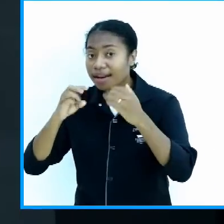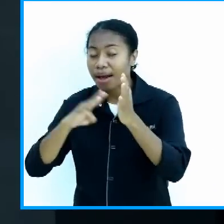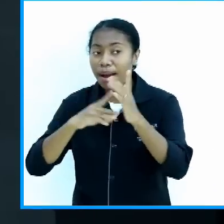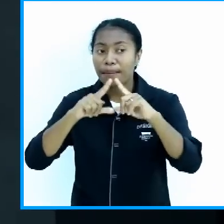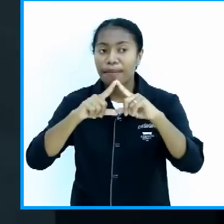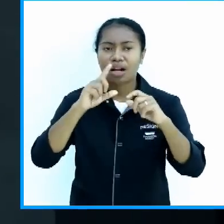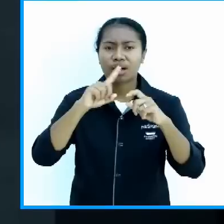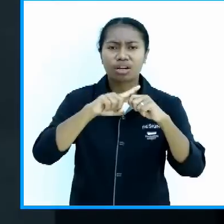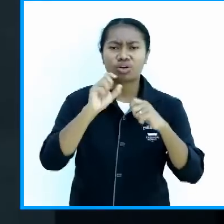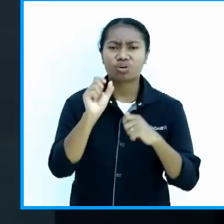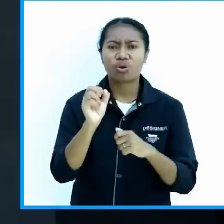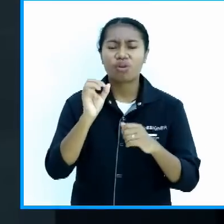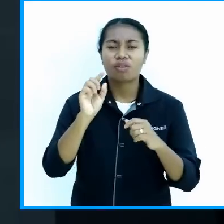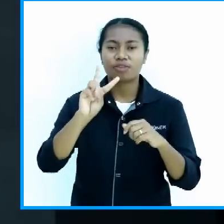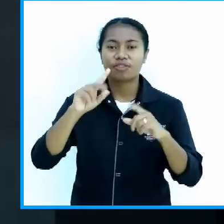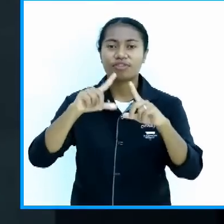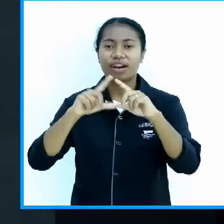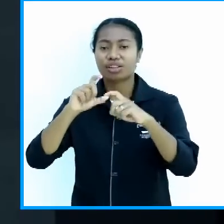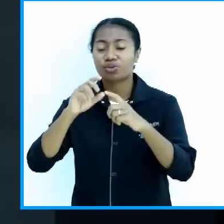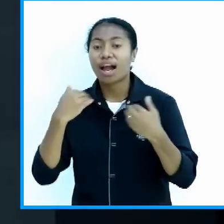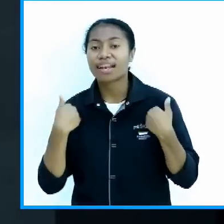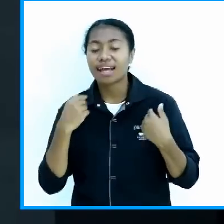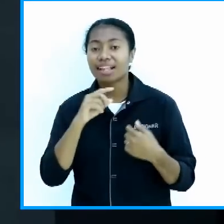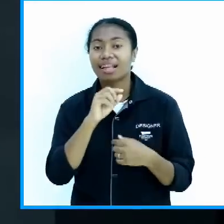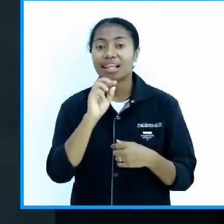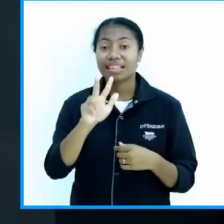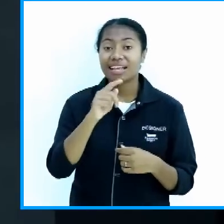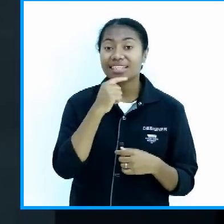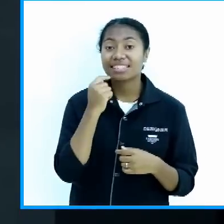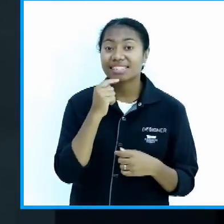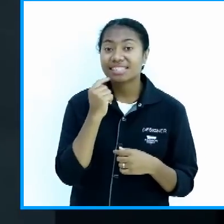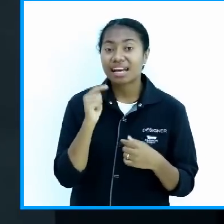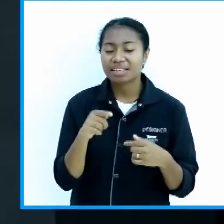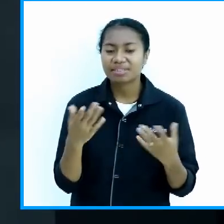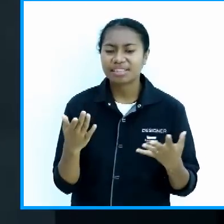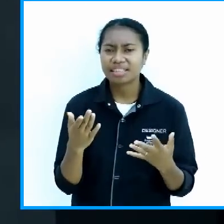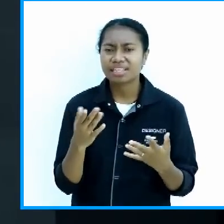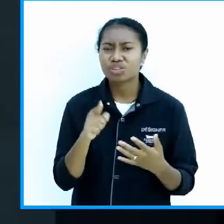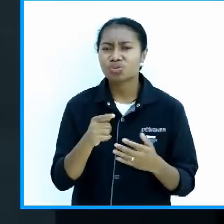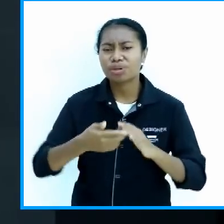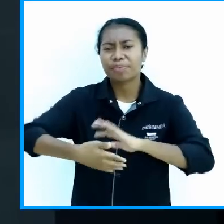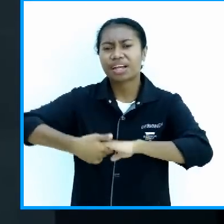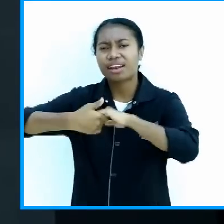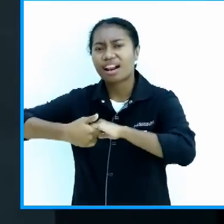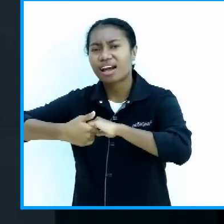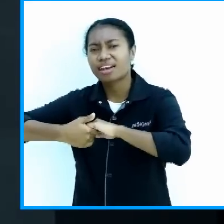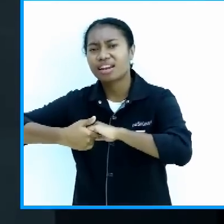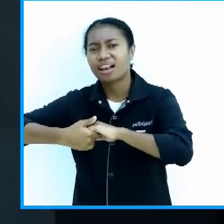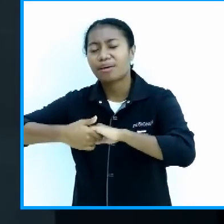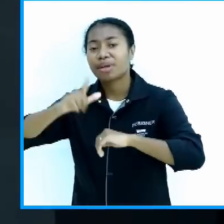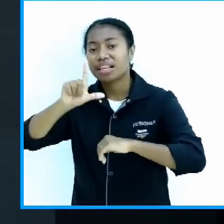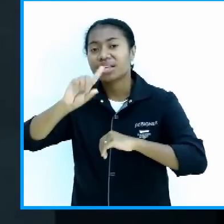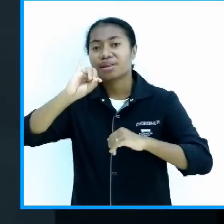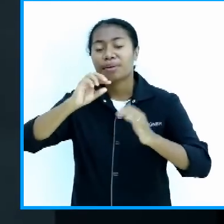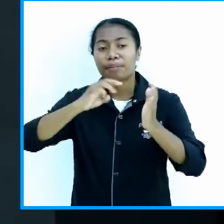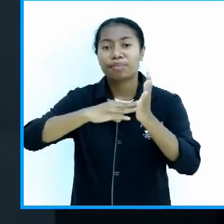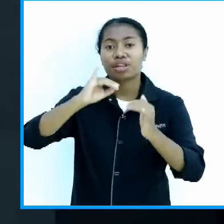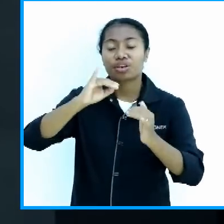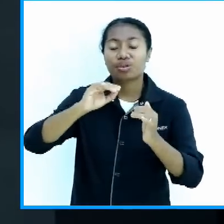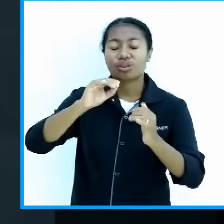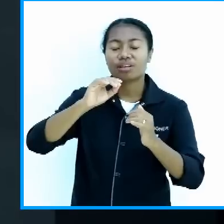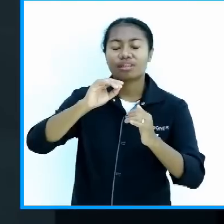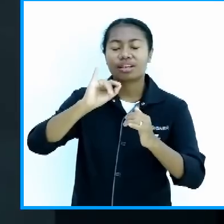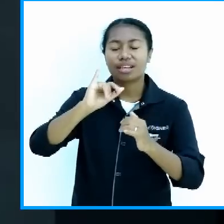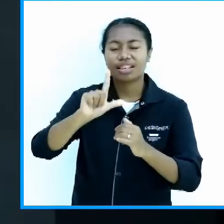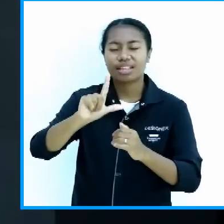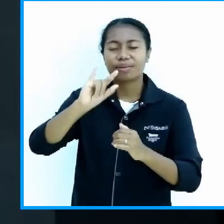antigennya disisakan. Nah, antigen yang tersisa ini kemudian akan diperkenalkan kepada limfosit tadi. Nah, limfosit tadi